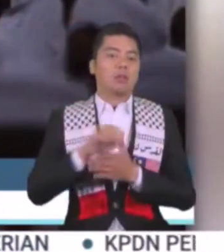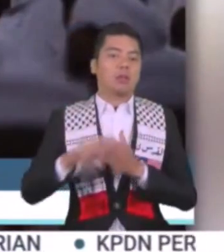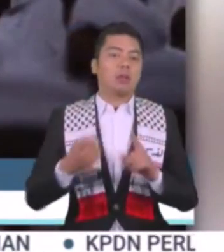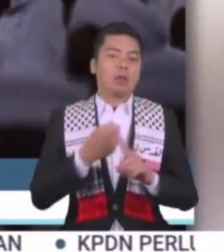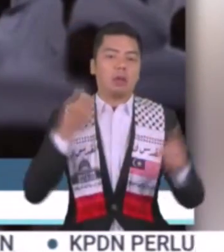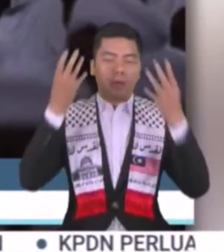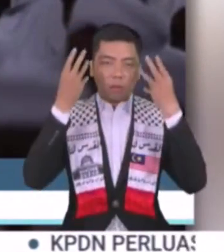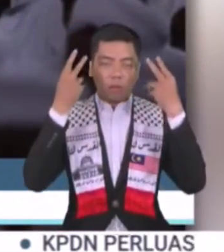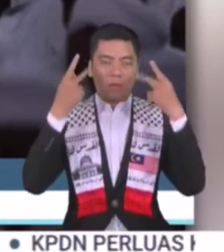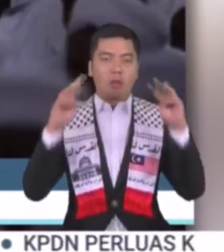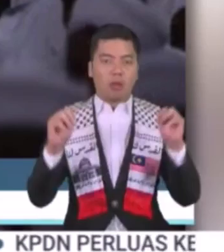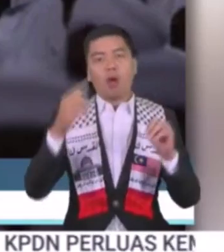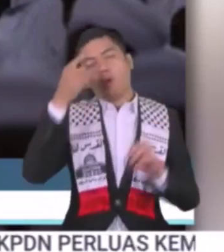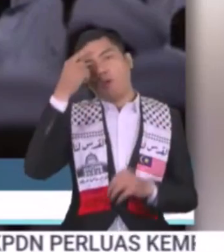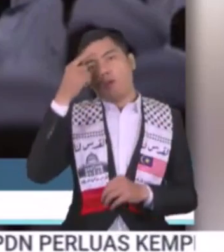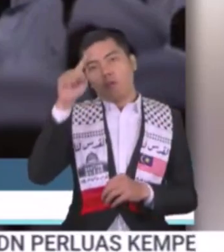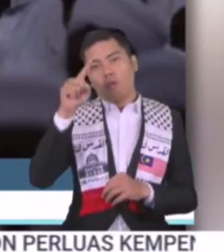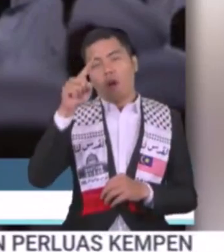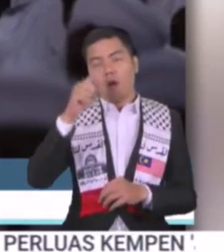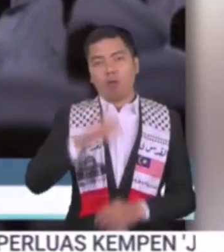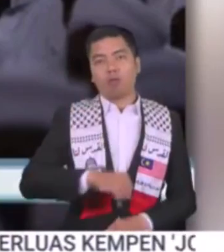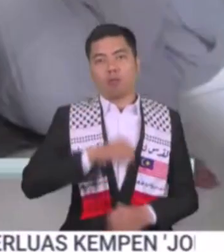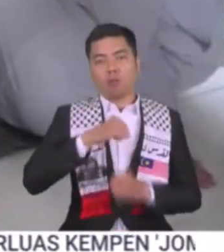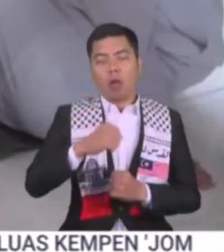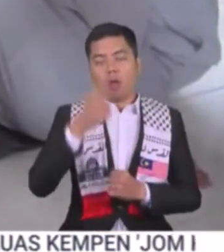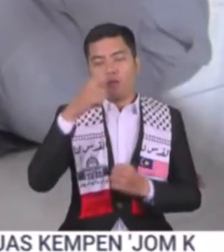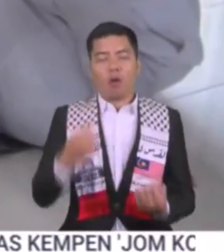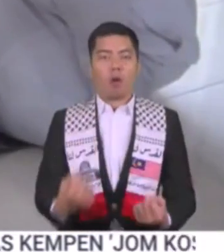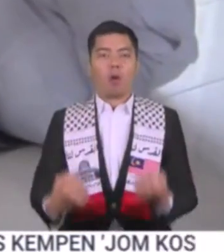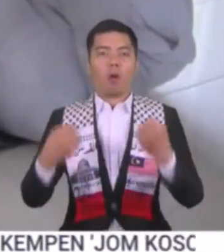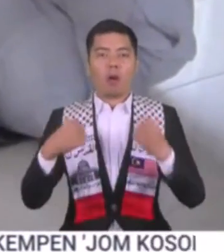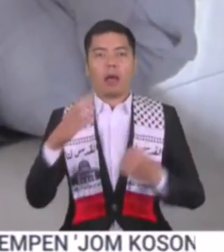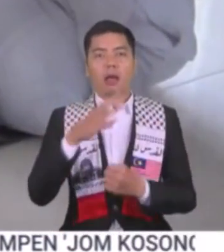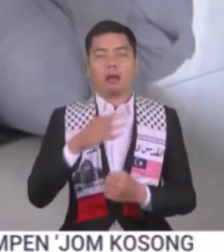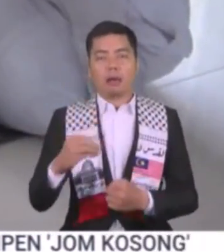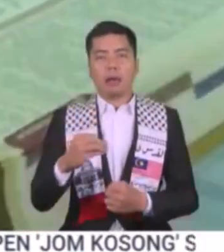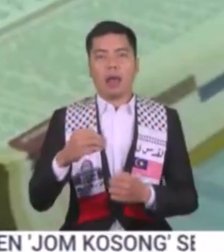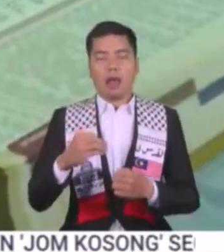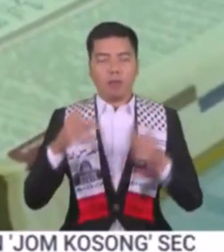Perdana Menteri itu bertujuan memperjuang, memperkasa dan